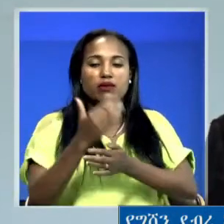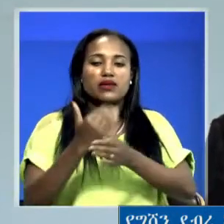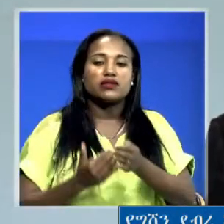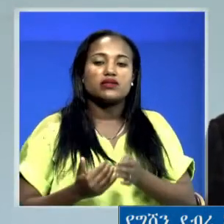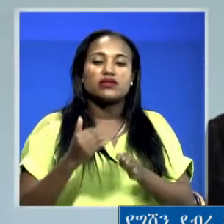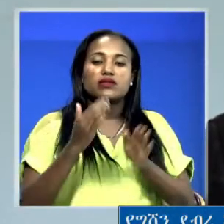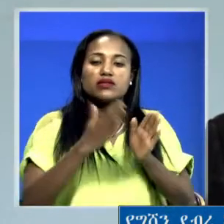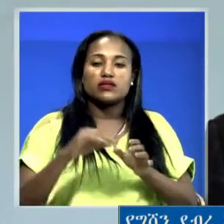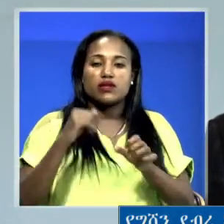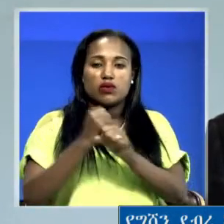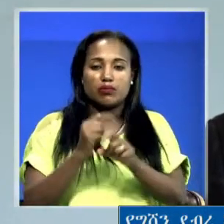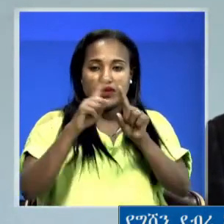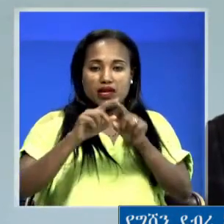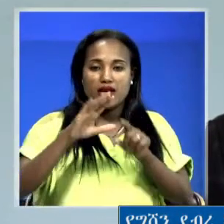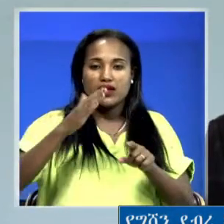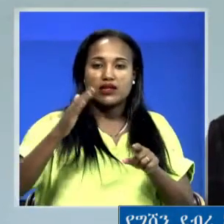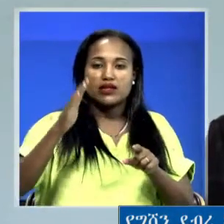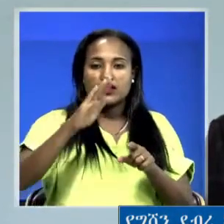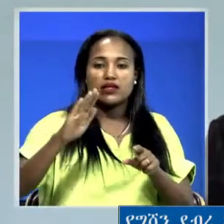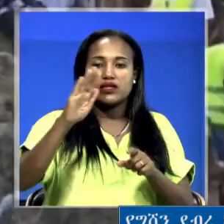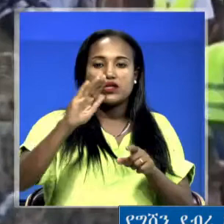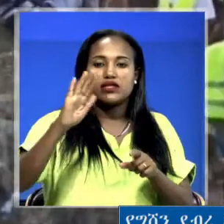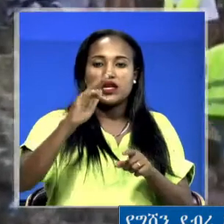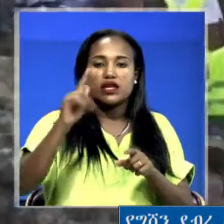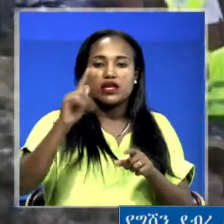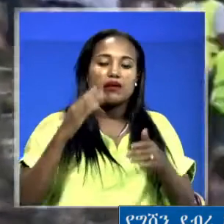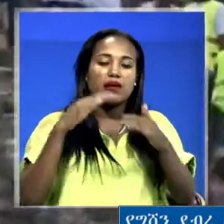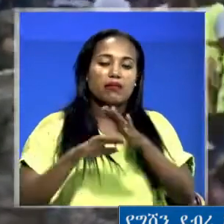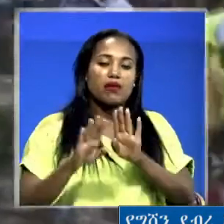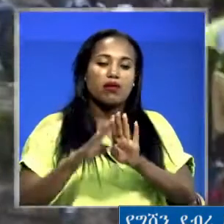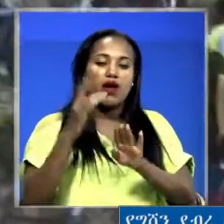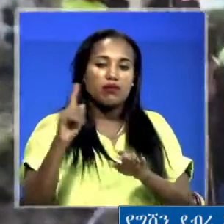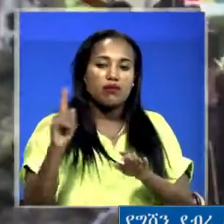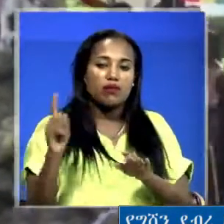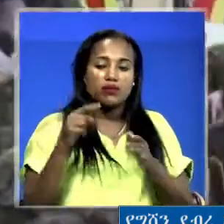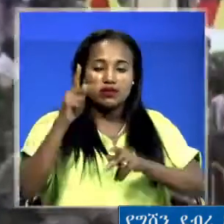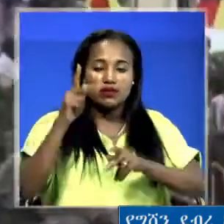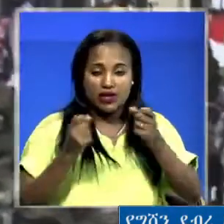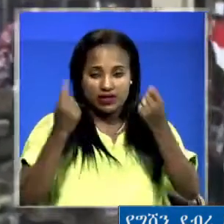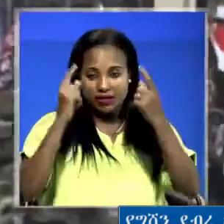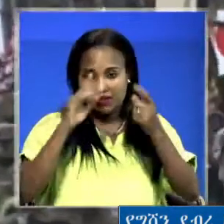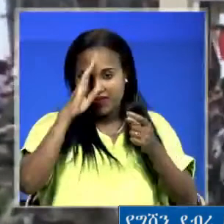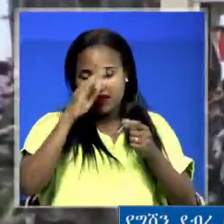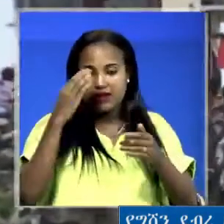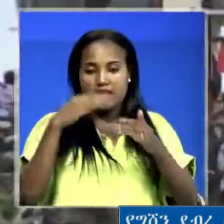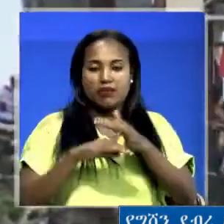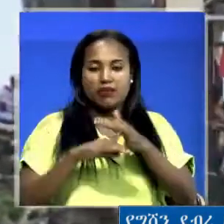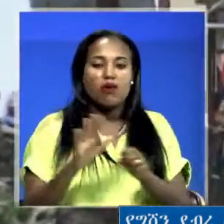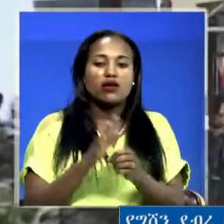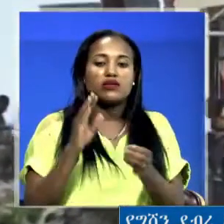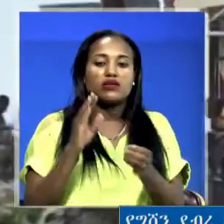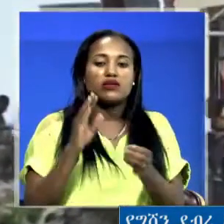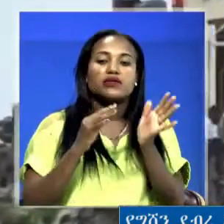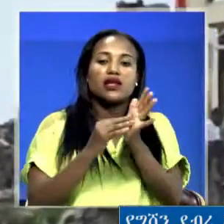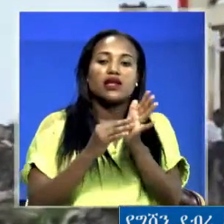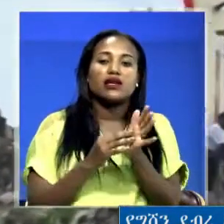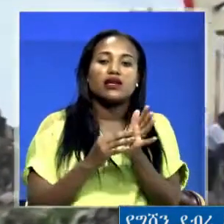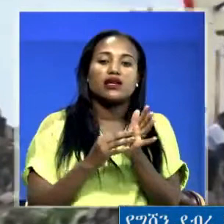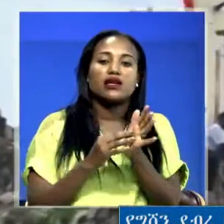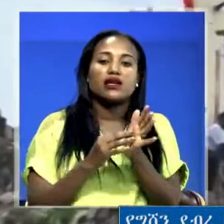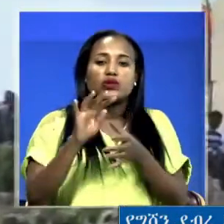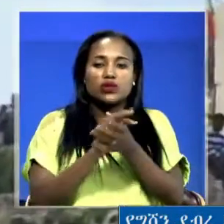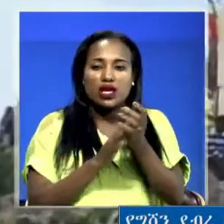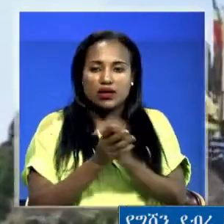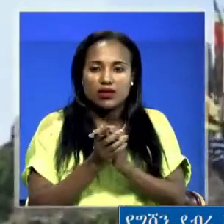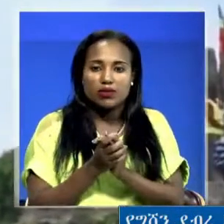ስራዎችን በተለይ የግሸን መግቢያ በሩ ደግሞ አንድ በመሆኑ ህብረተሰቡን እዛ ላይ ግንዛቤ እየፈጠርና ግብአት በማሟላት ጭምር ለምሳሌ እጃቸውን